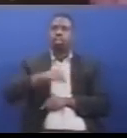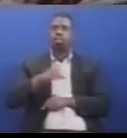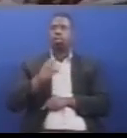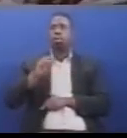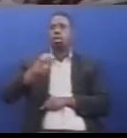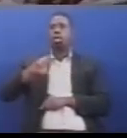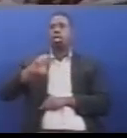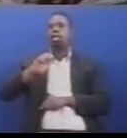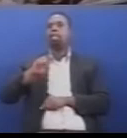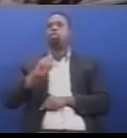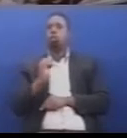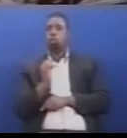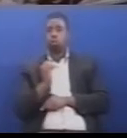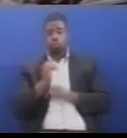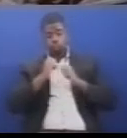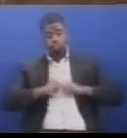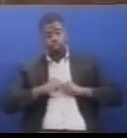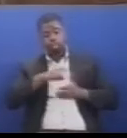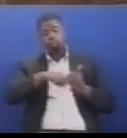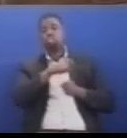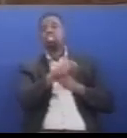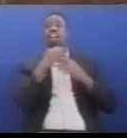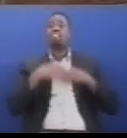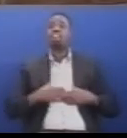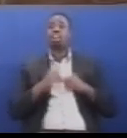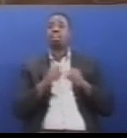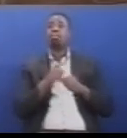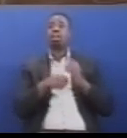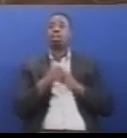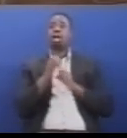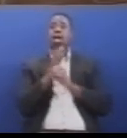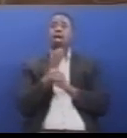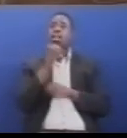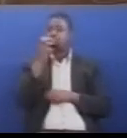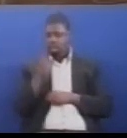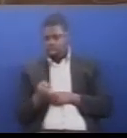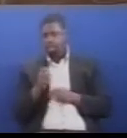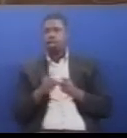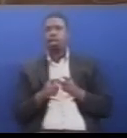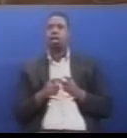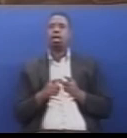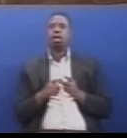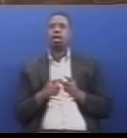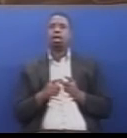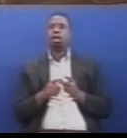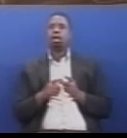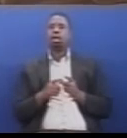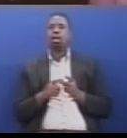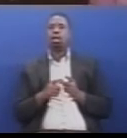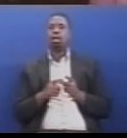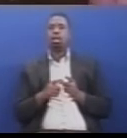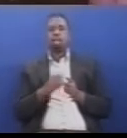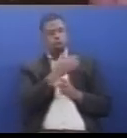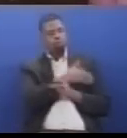katika tukatembelee kituo hiki cha afya, kiko katika hali mbaya na kinahudumia wananchi wengi na